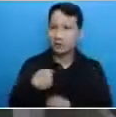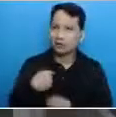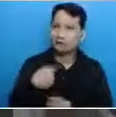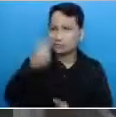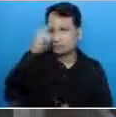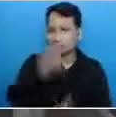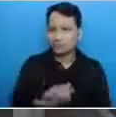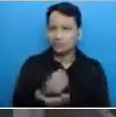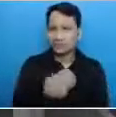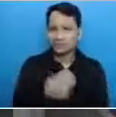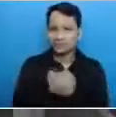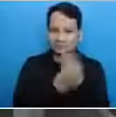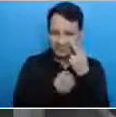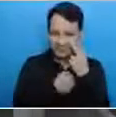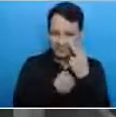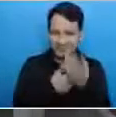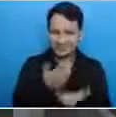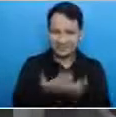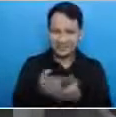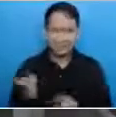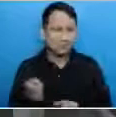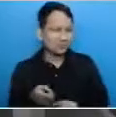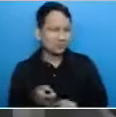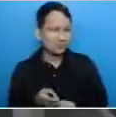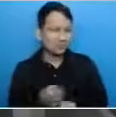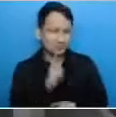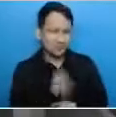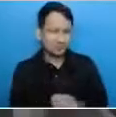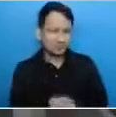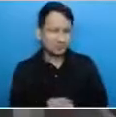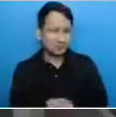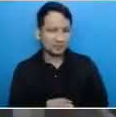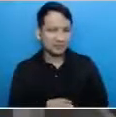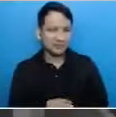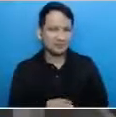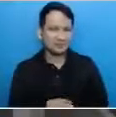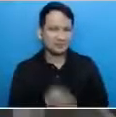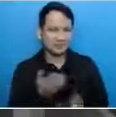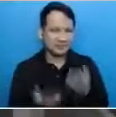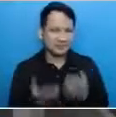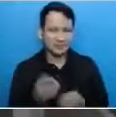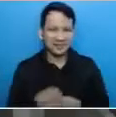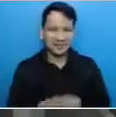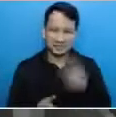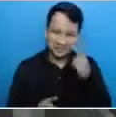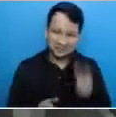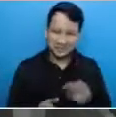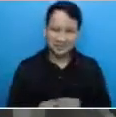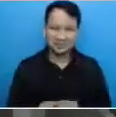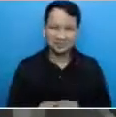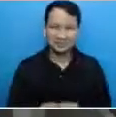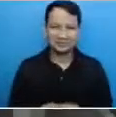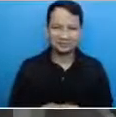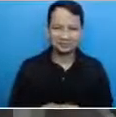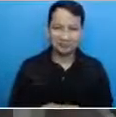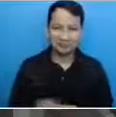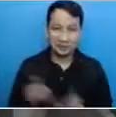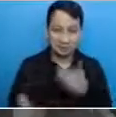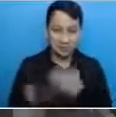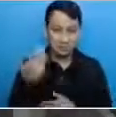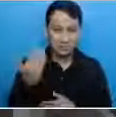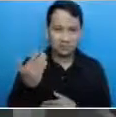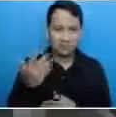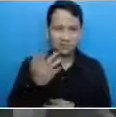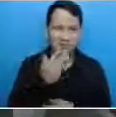sa kanilang relationship. Dati nang na-feature ang inyong kwento sa isang sikat na magazine show. At kwento nyo naman